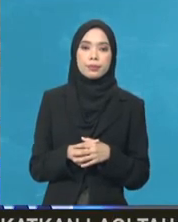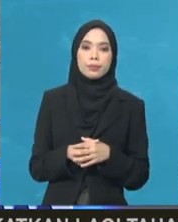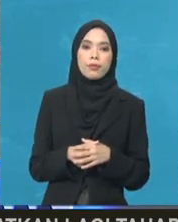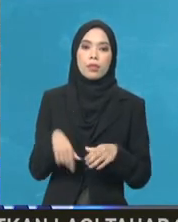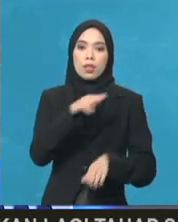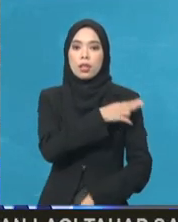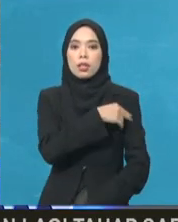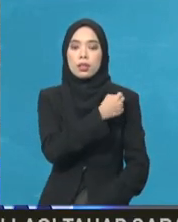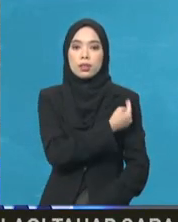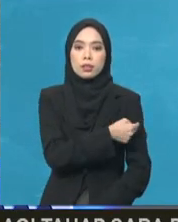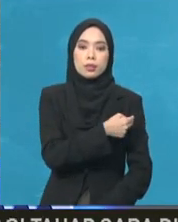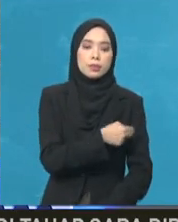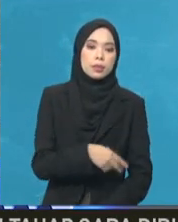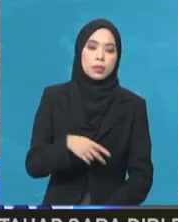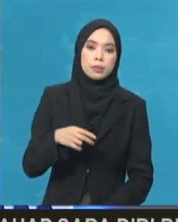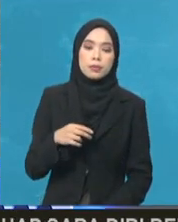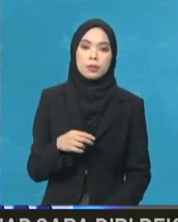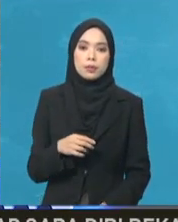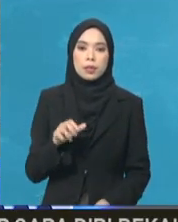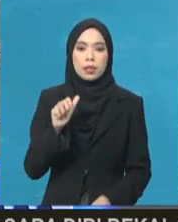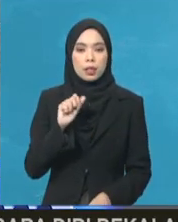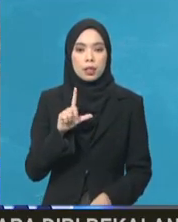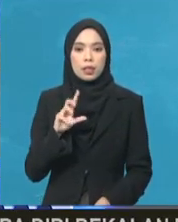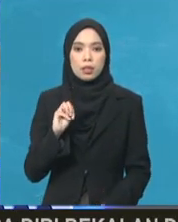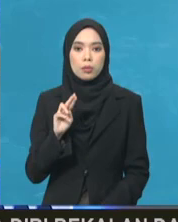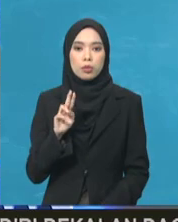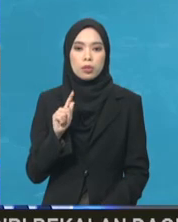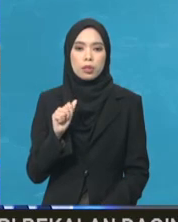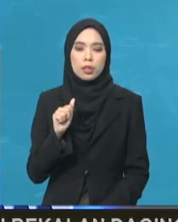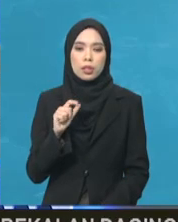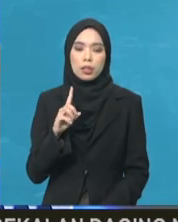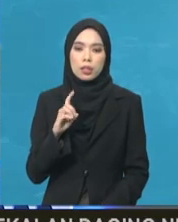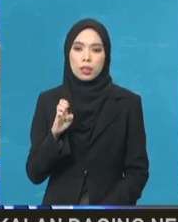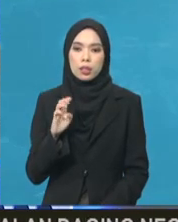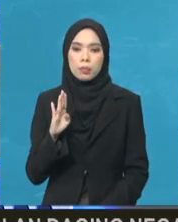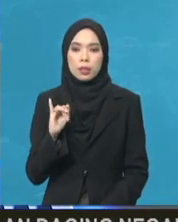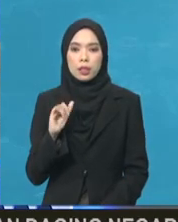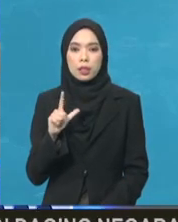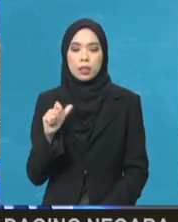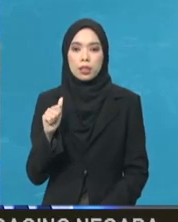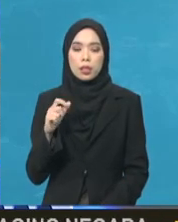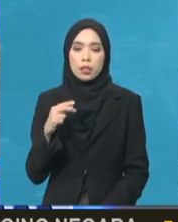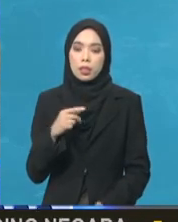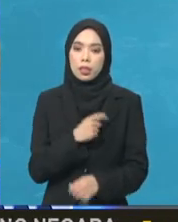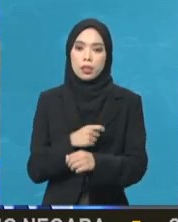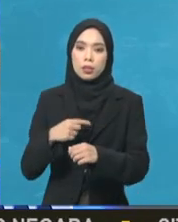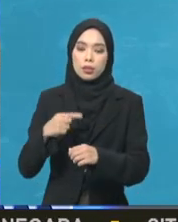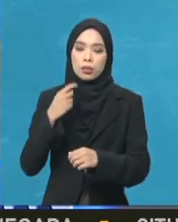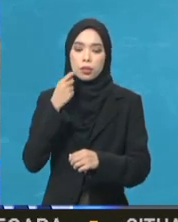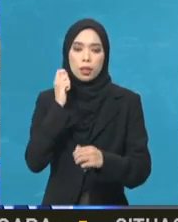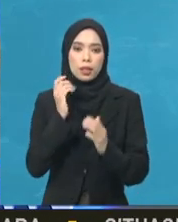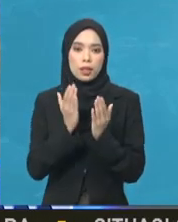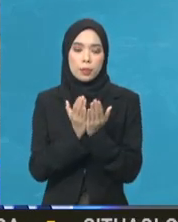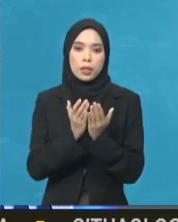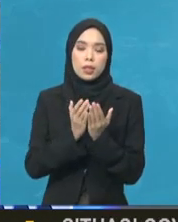Hai Hospital pengiran muda mahkota Pangeran mode Haji al-muhtadee Billah tutong mengadakan majelis doa kesyukuran sempurna